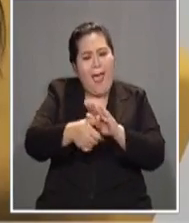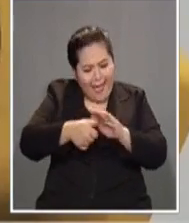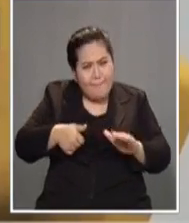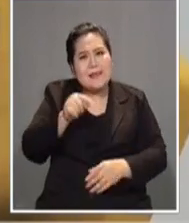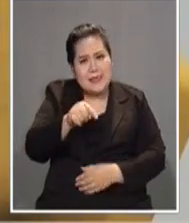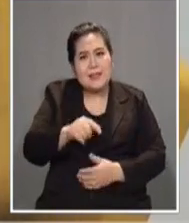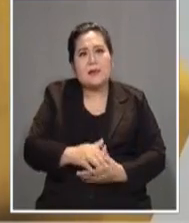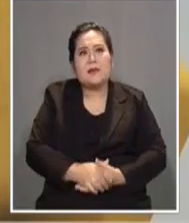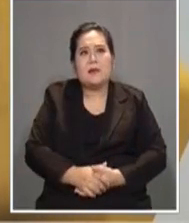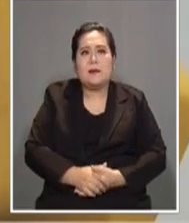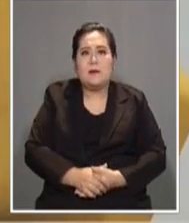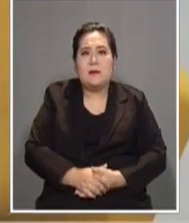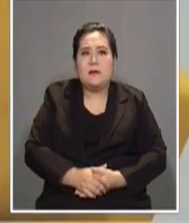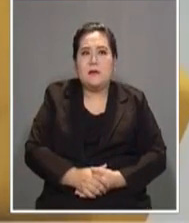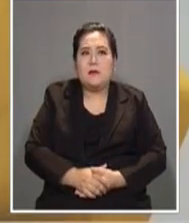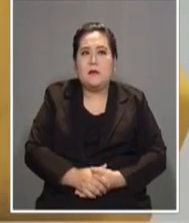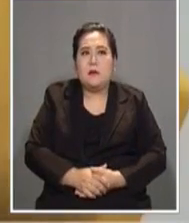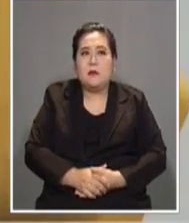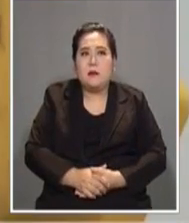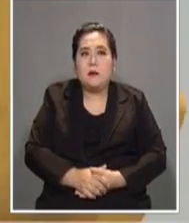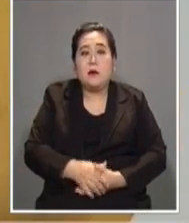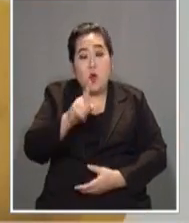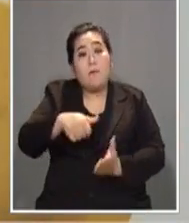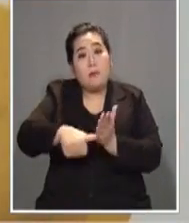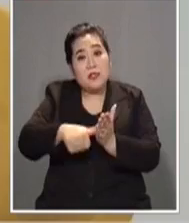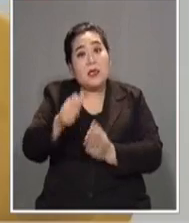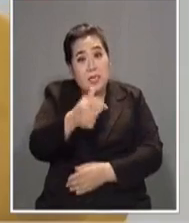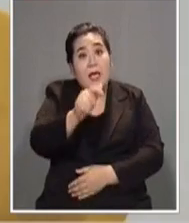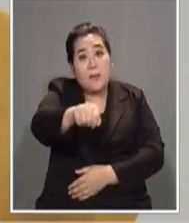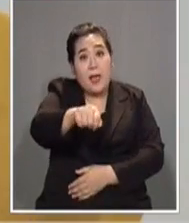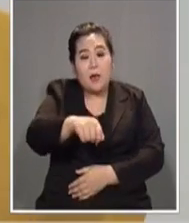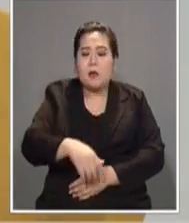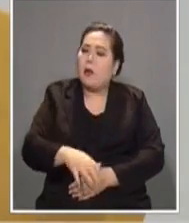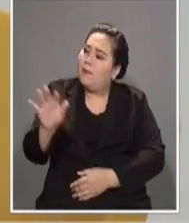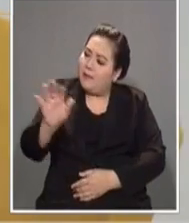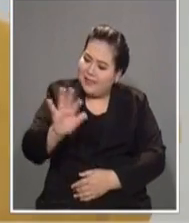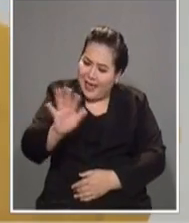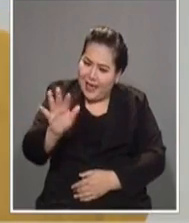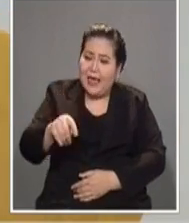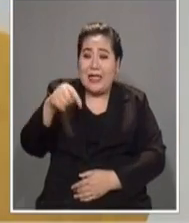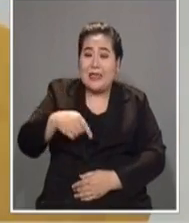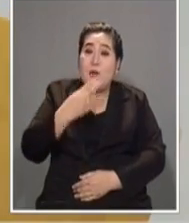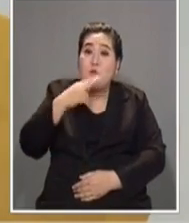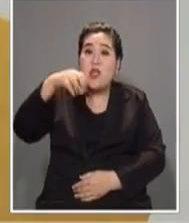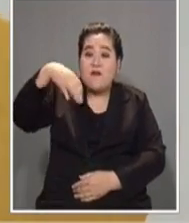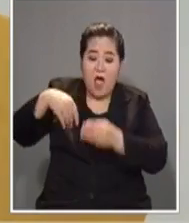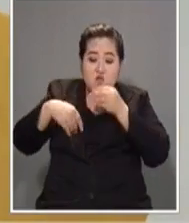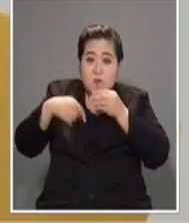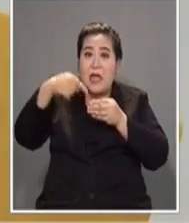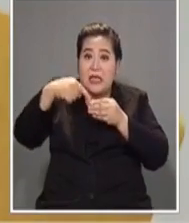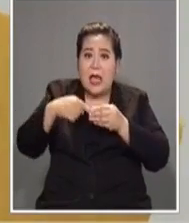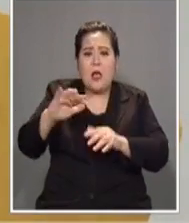ได้เสียภาษี ก็คือต้องไปเสียภาษีตรงนี ้แต่ใช ่สินค้าห้ามนำเข้ายังไงมันก็เสียภาษีไม่